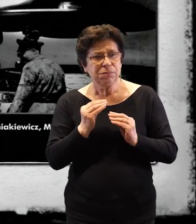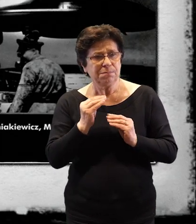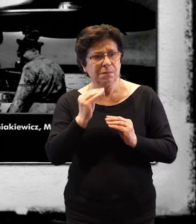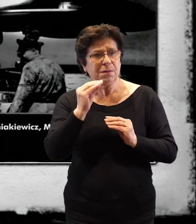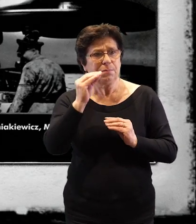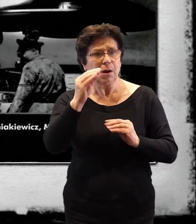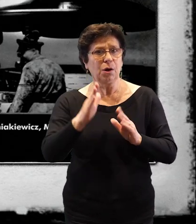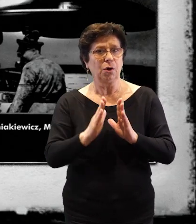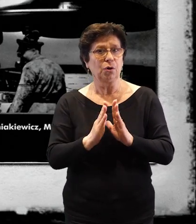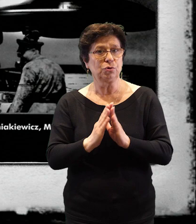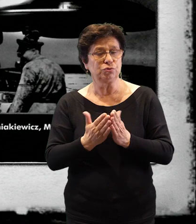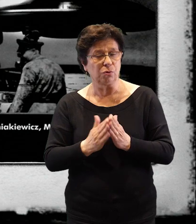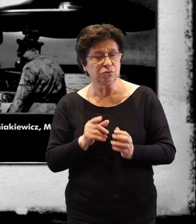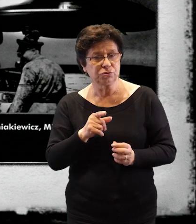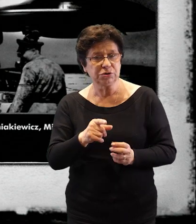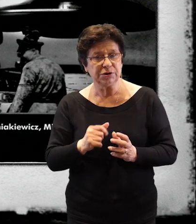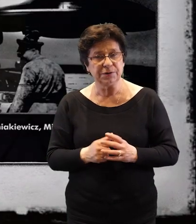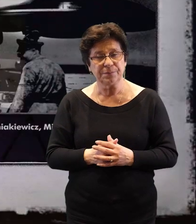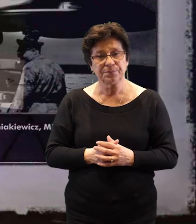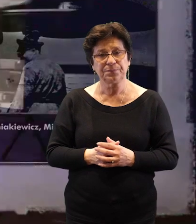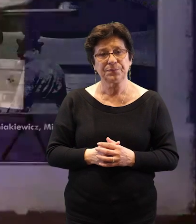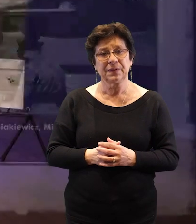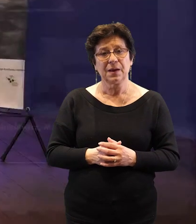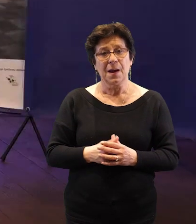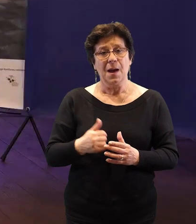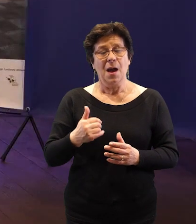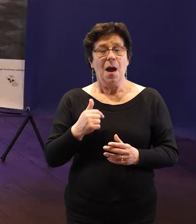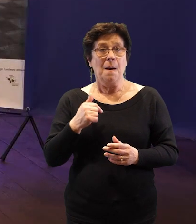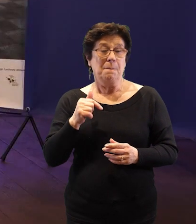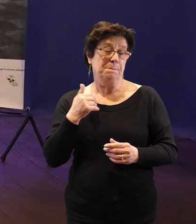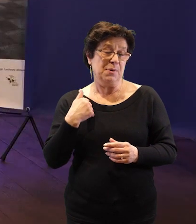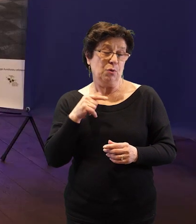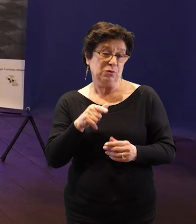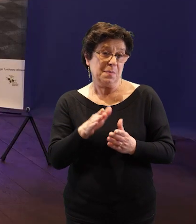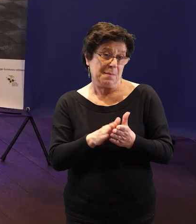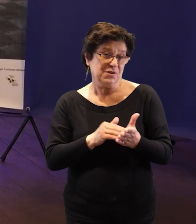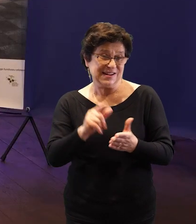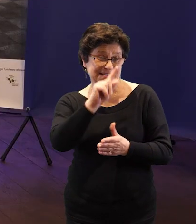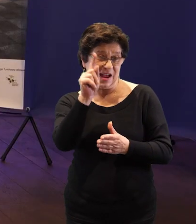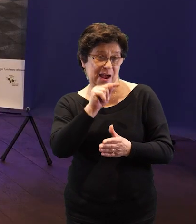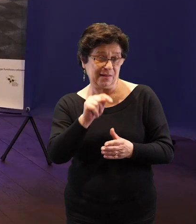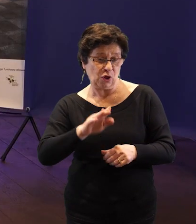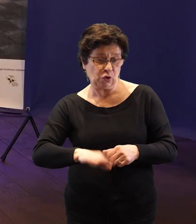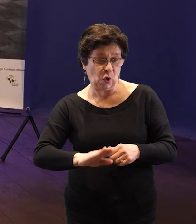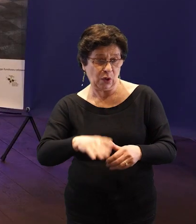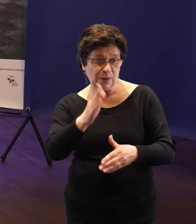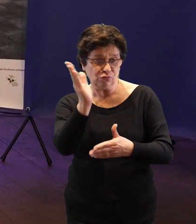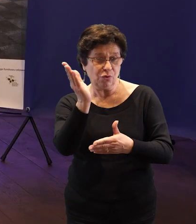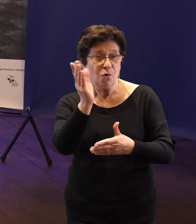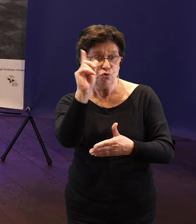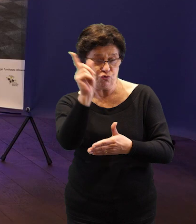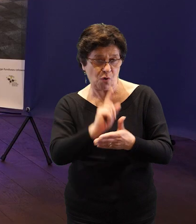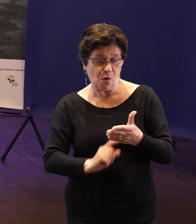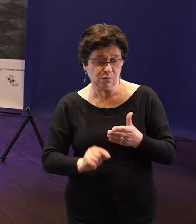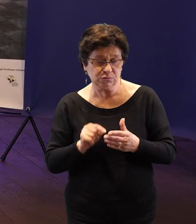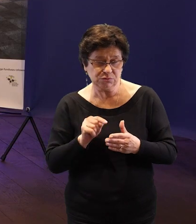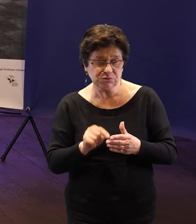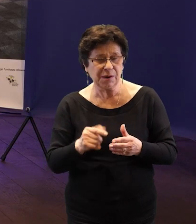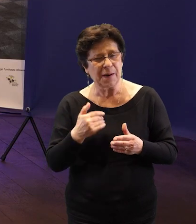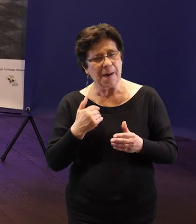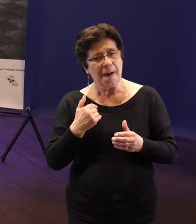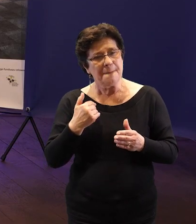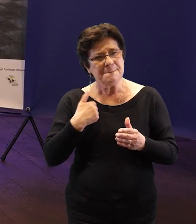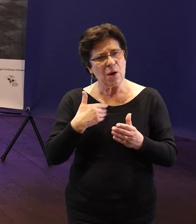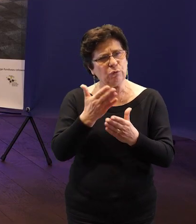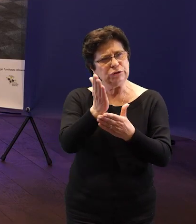że były to książki poświęcone zupełnie innym tematom, na przykład zagadkom Dolnego Śląska, i w tych publikacjach był jakiś rozdział czy